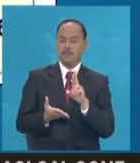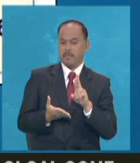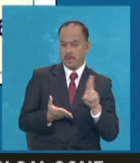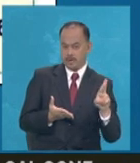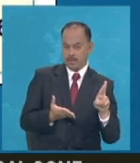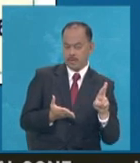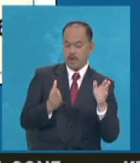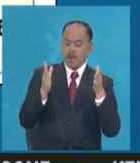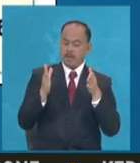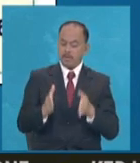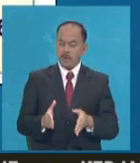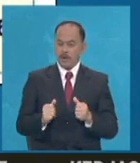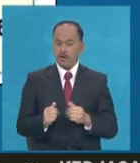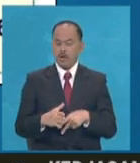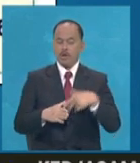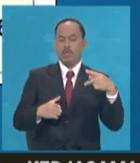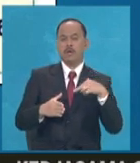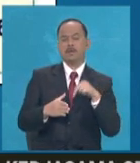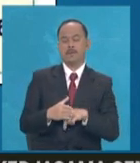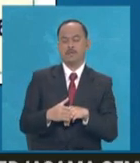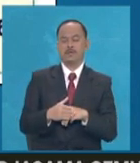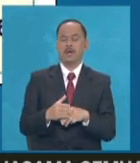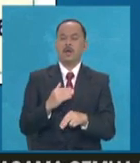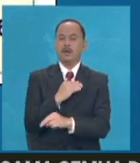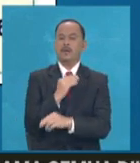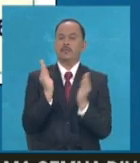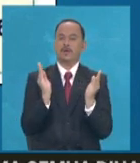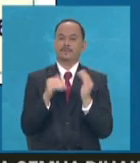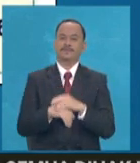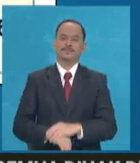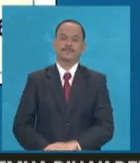693 penumpang keluar dan masuk negara ini